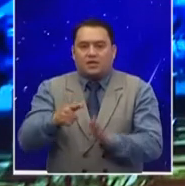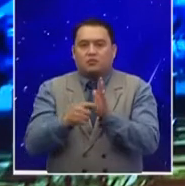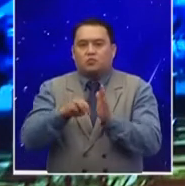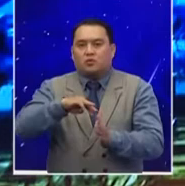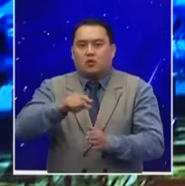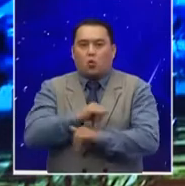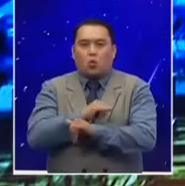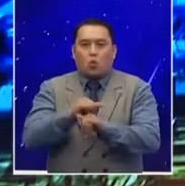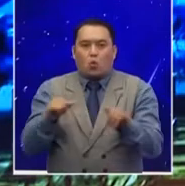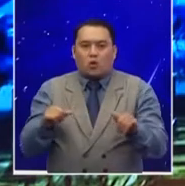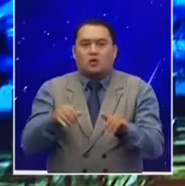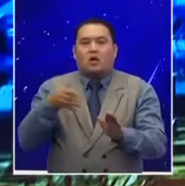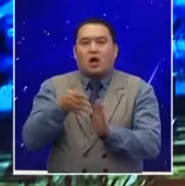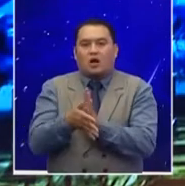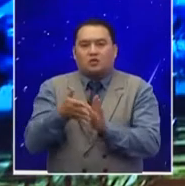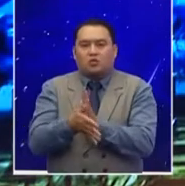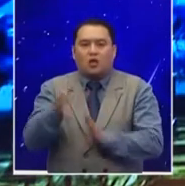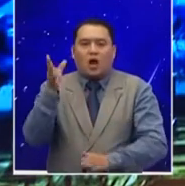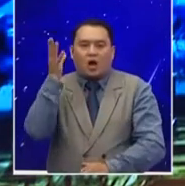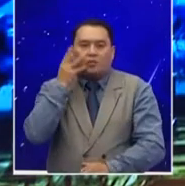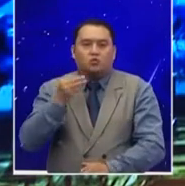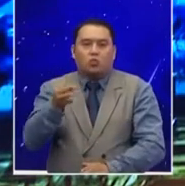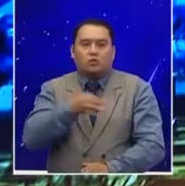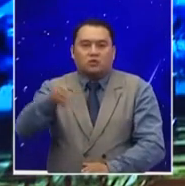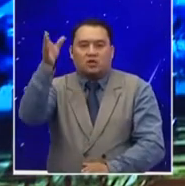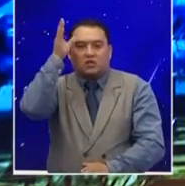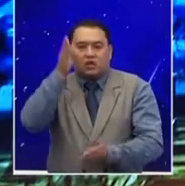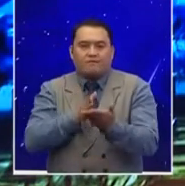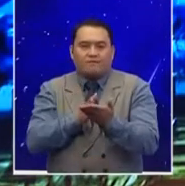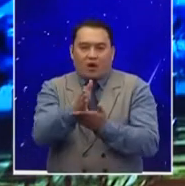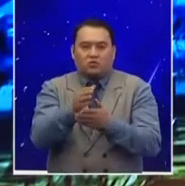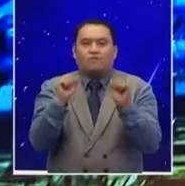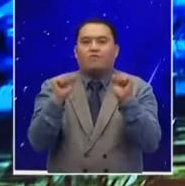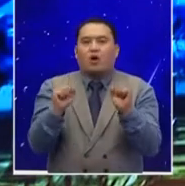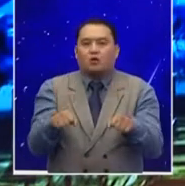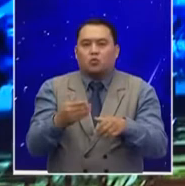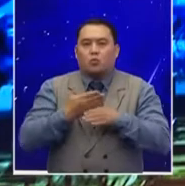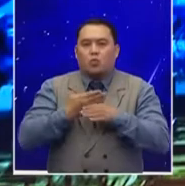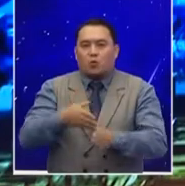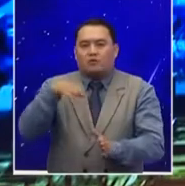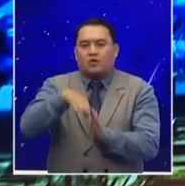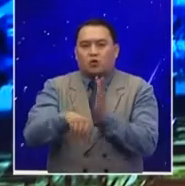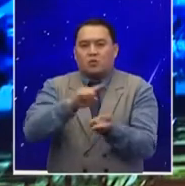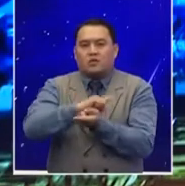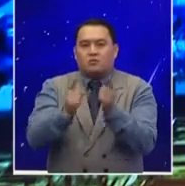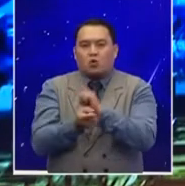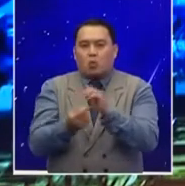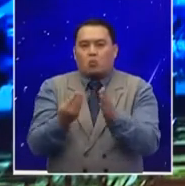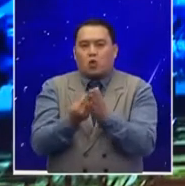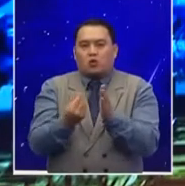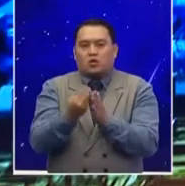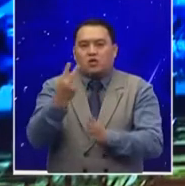9 700 000 000 тенге увеличены расходы на сферу образования в Алматинской области. Это стало возможным благодаря внесенным изменениям в бюджет